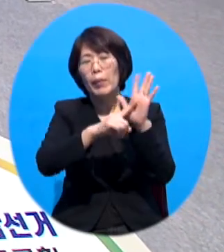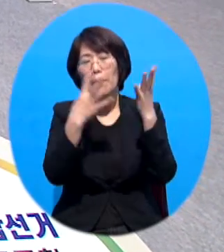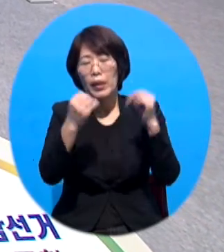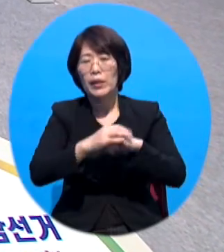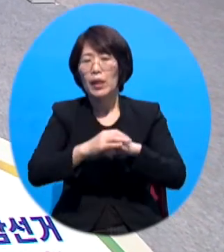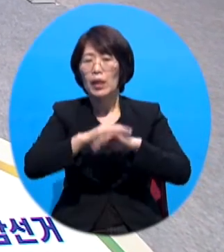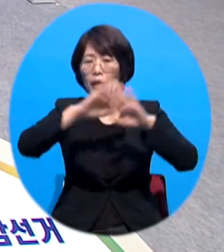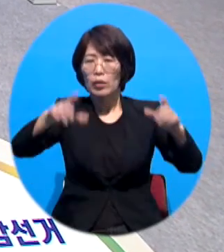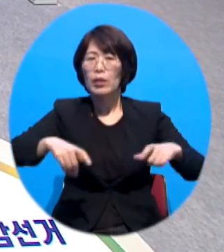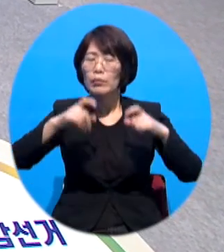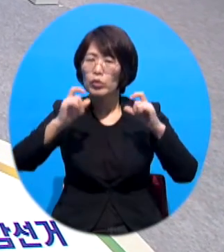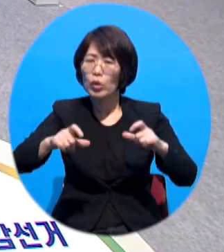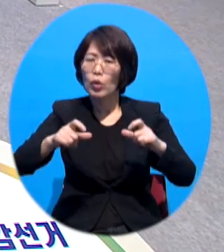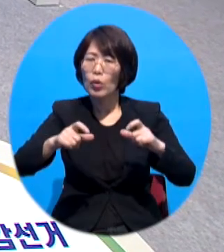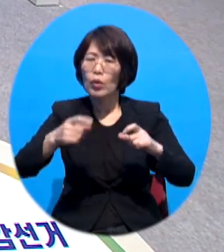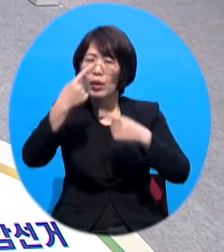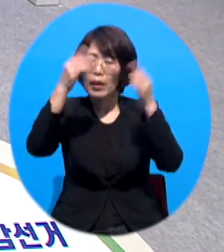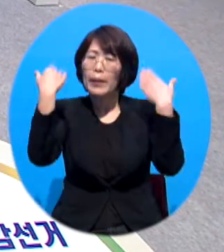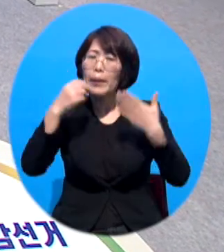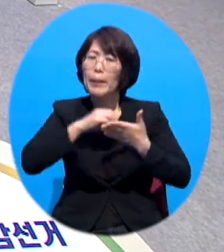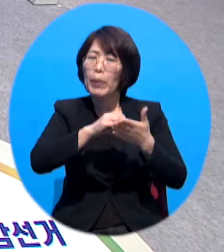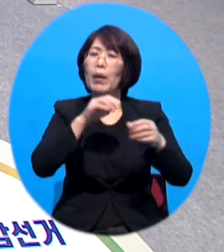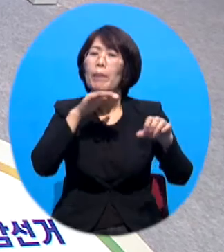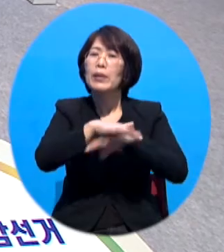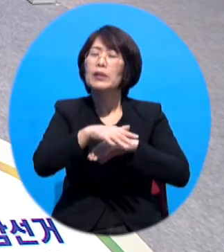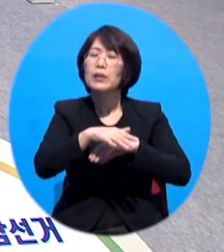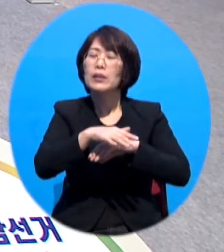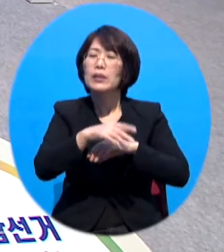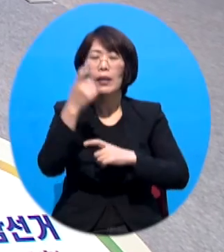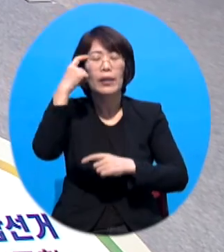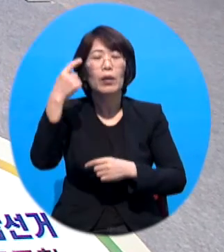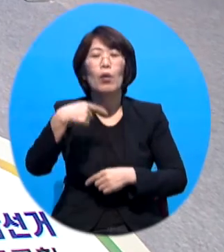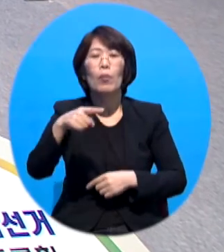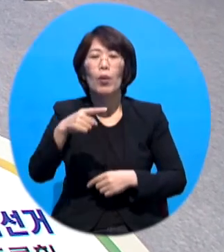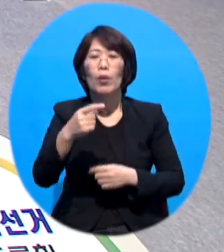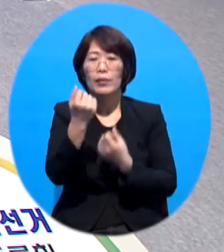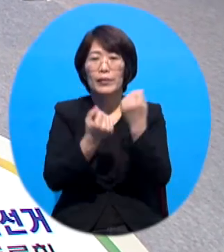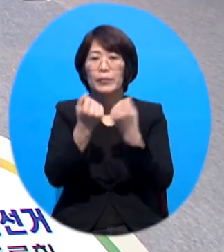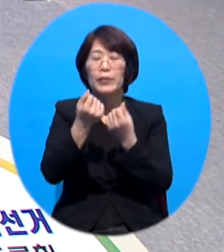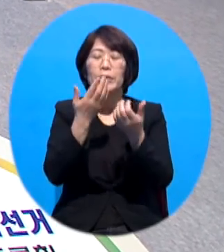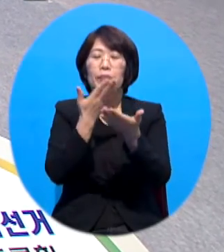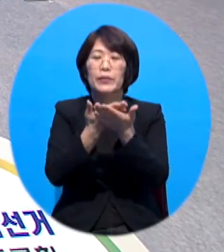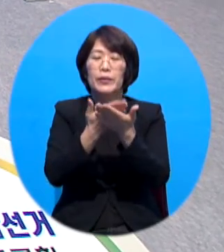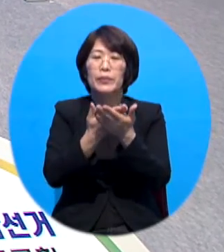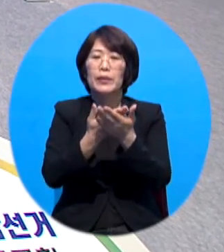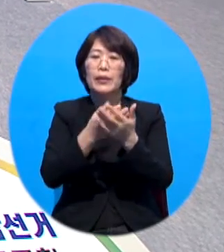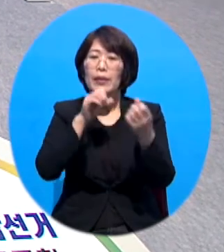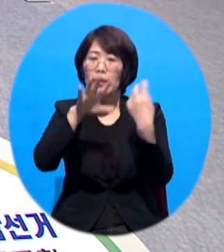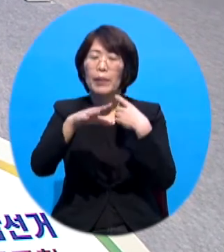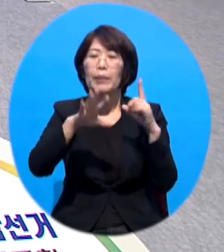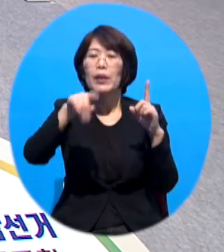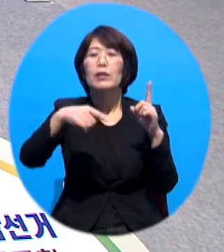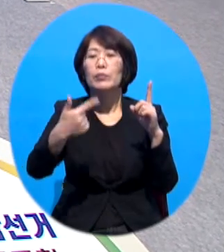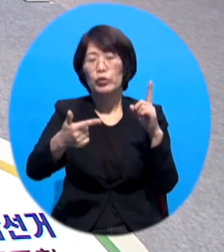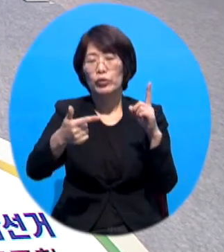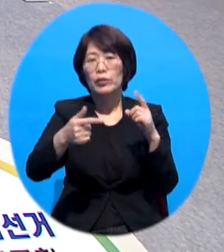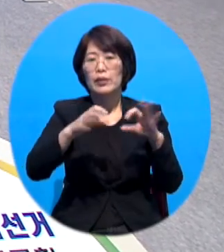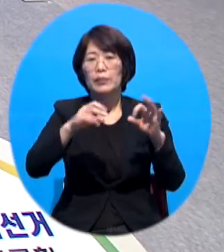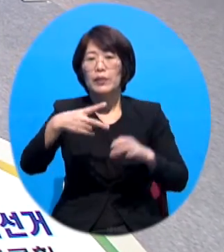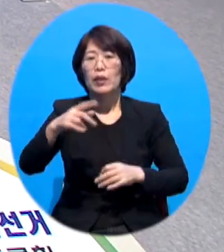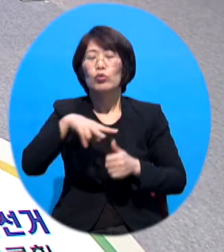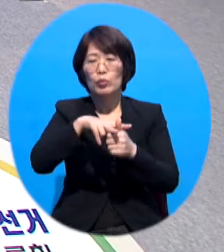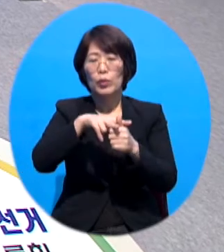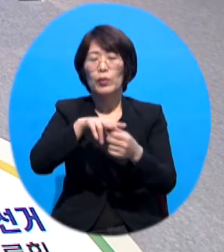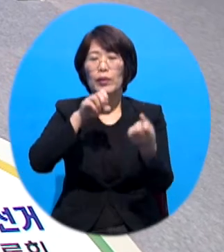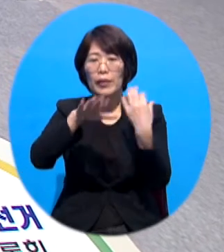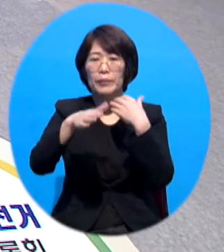학생 대입 전력에 대해서 어떤 견해를 갖고 계신지 말씀해 주시기 바랍니다 답변 시간 1분 이고요 먼저 김대중 후보 답변해